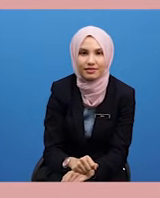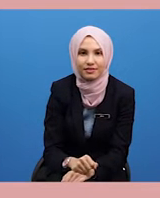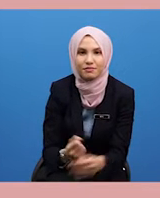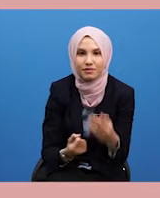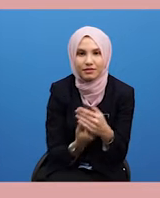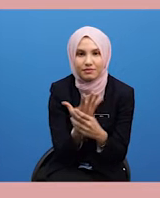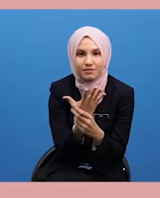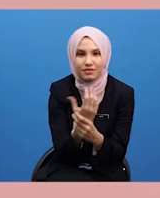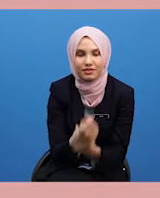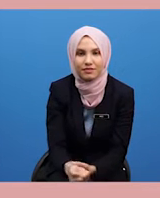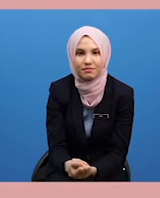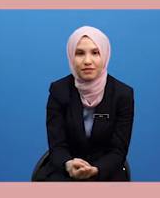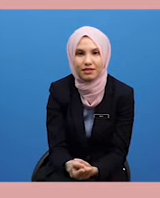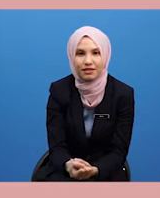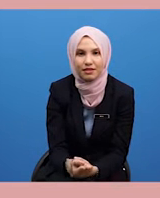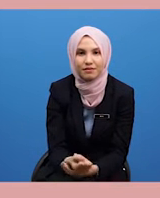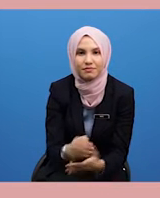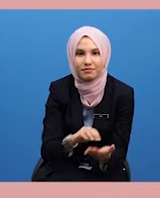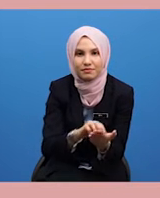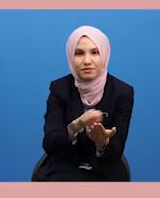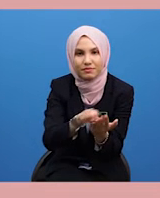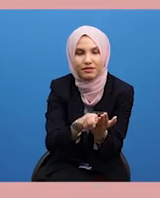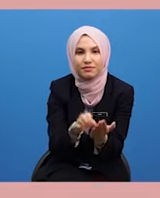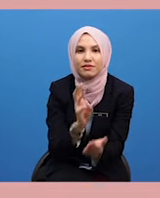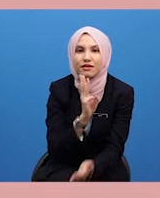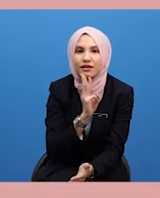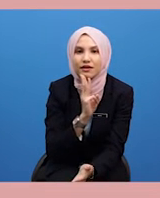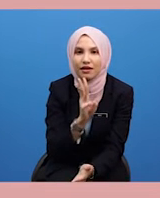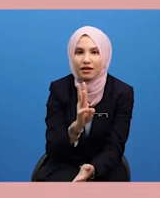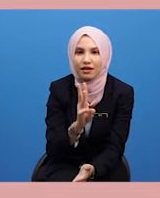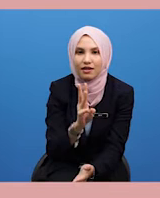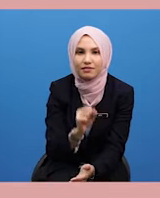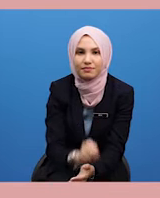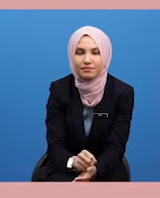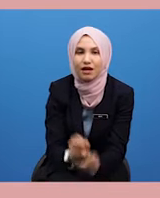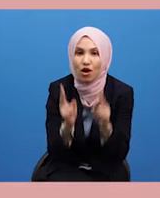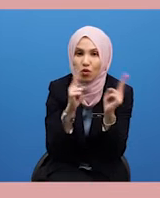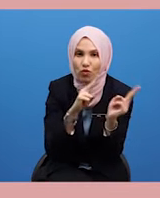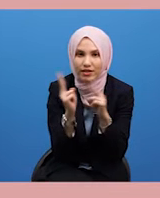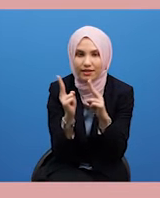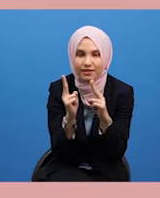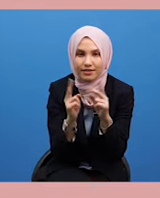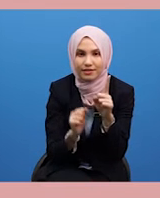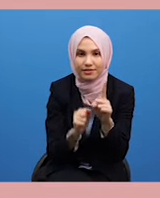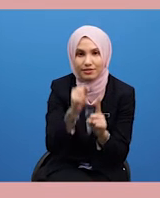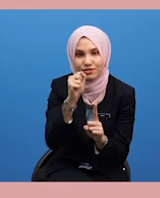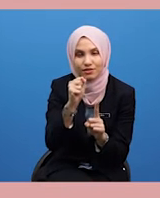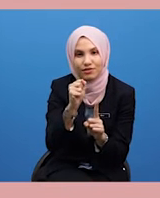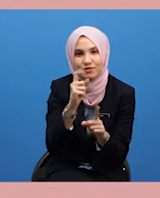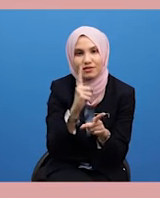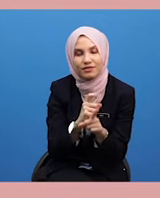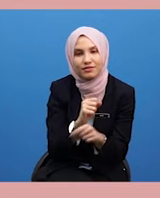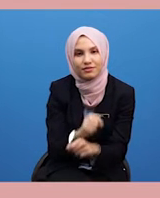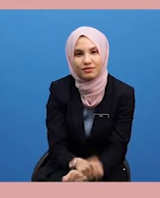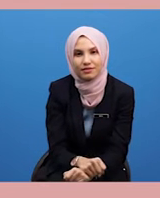bagi percambahan biji benih. Pertama, air. Kedua, udara. Dan ketiga,